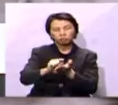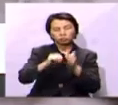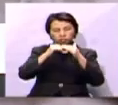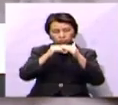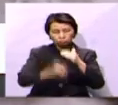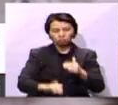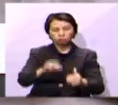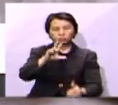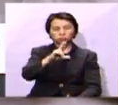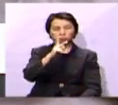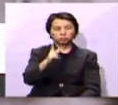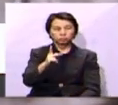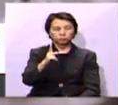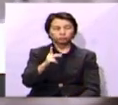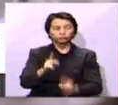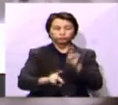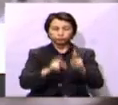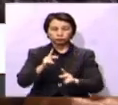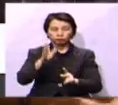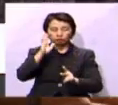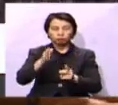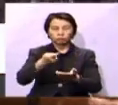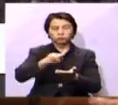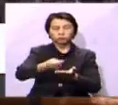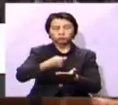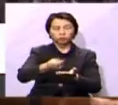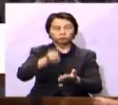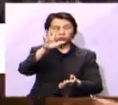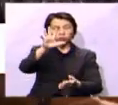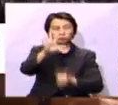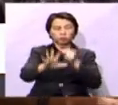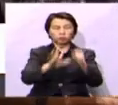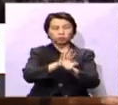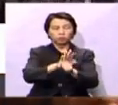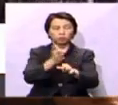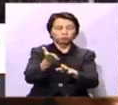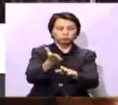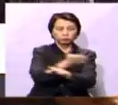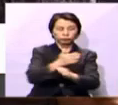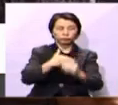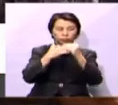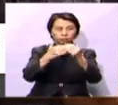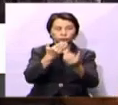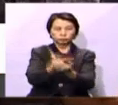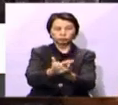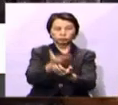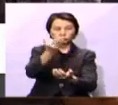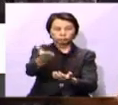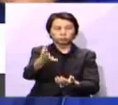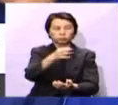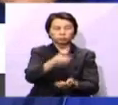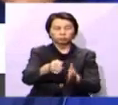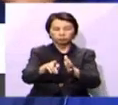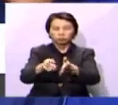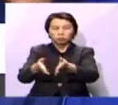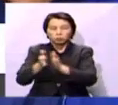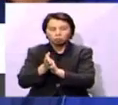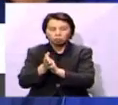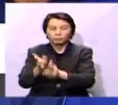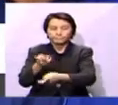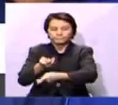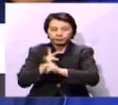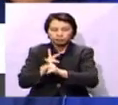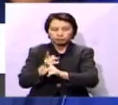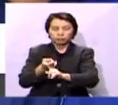bawah RM3,000. Penduduk akan menyewa selama 5 tahun sebelum memasuki peringkat pembelian dan memohon pinjaman